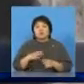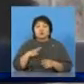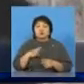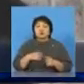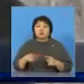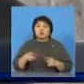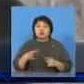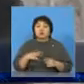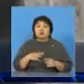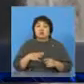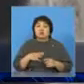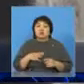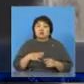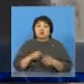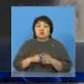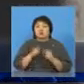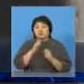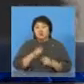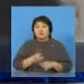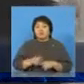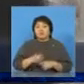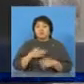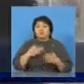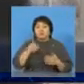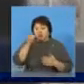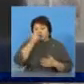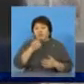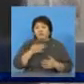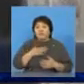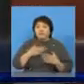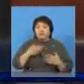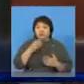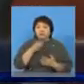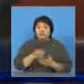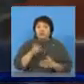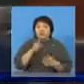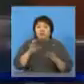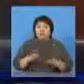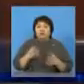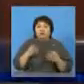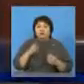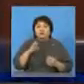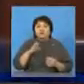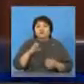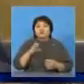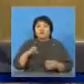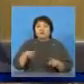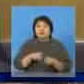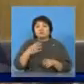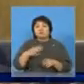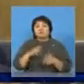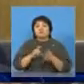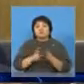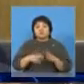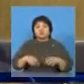осындай мейрам күні үй сыйлап, кілт беріп жатқандығына өте қатты алғысын білдіремін. Тұңғыш президент күні Саматсында 40 отбасы жаңа